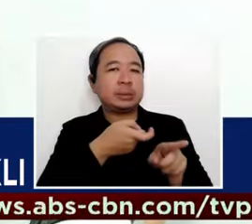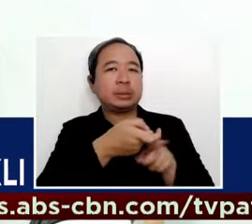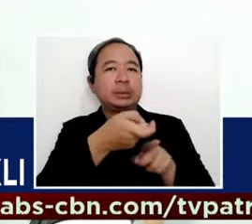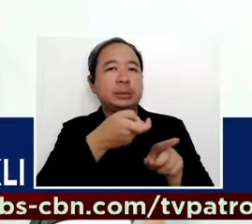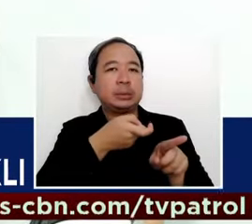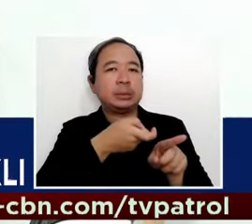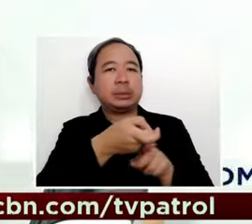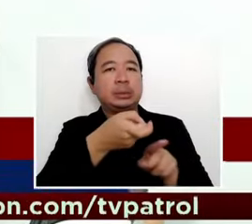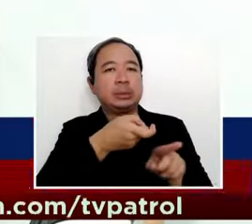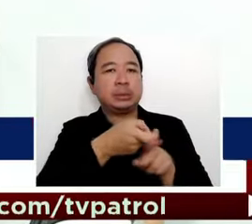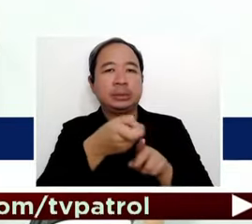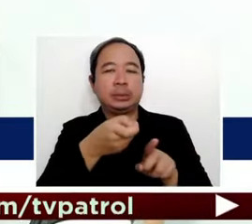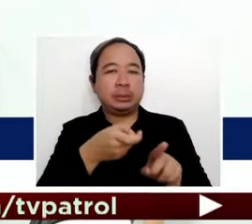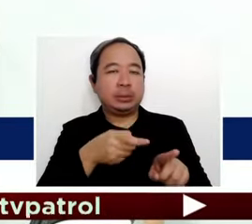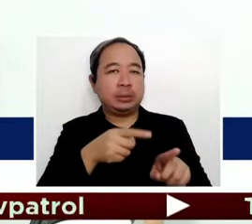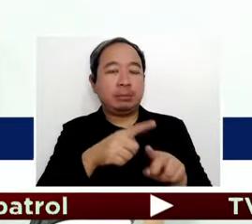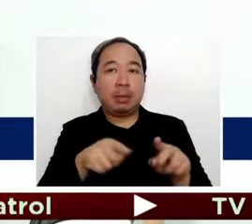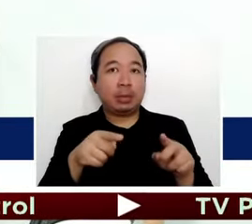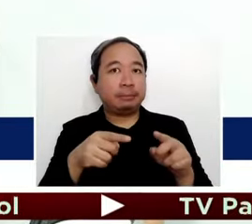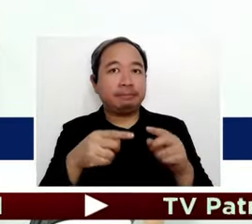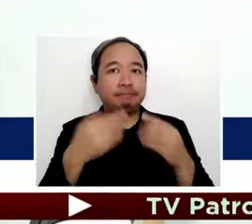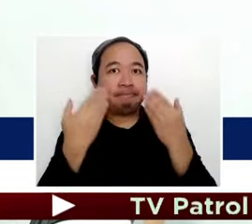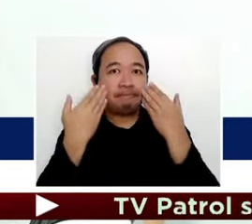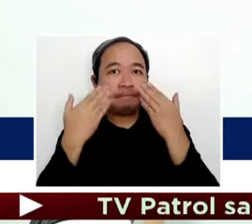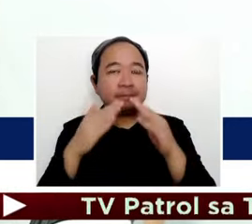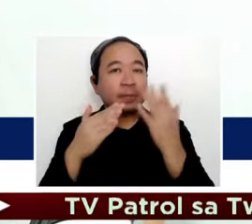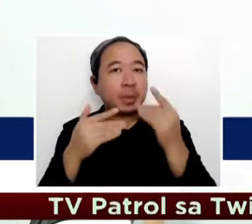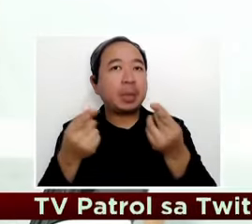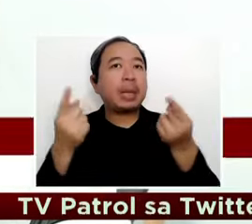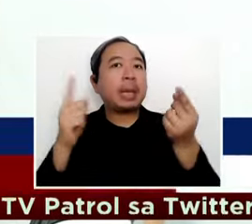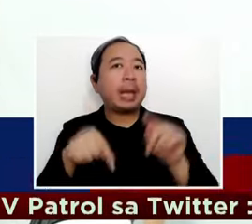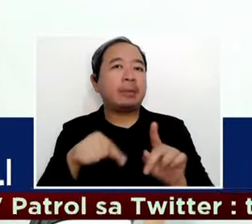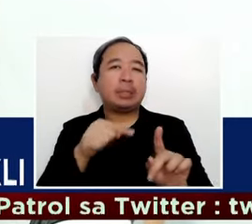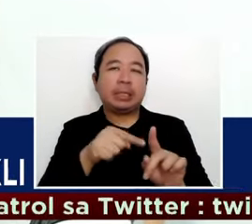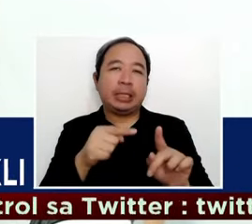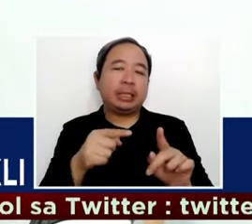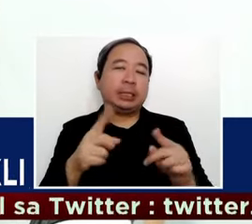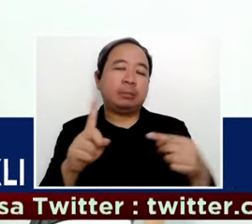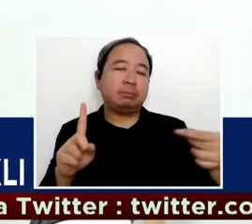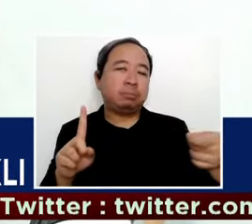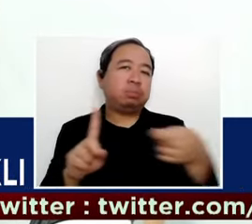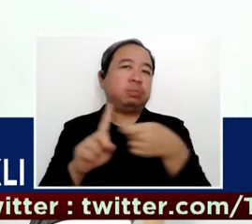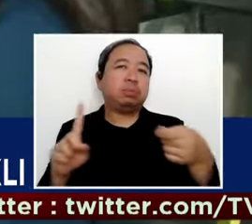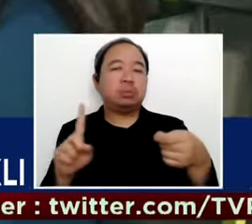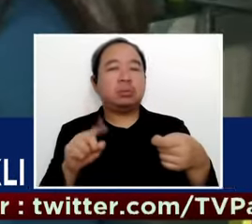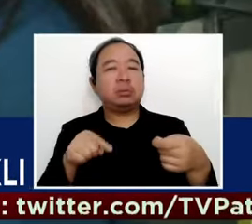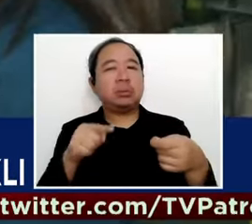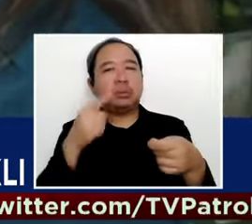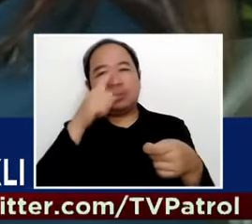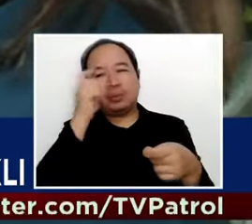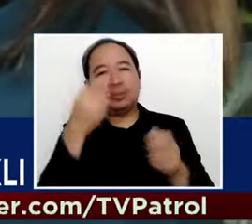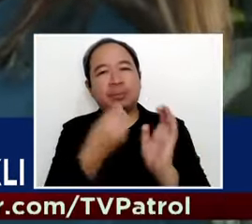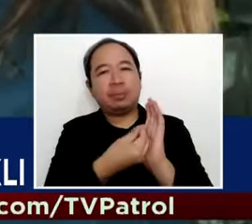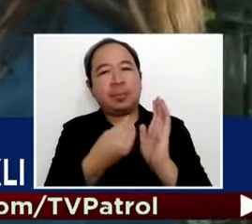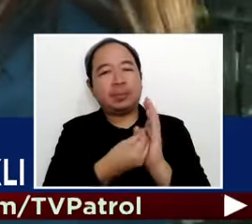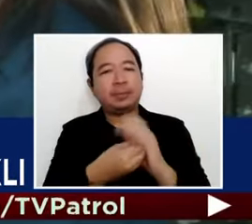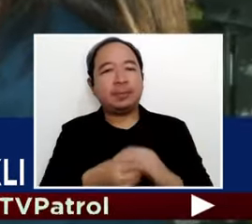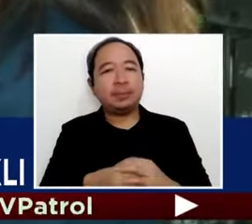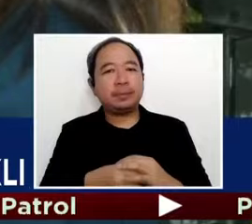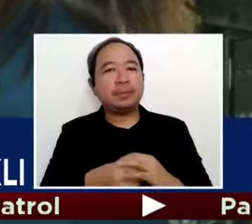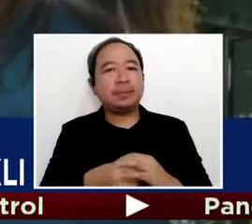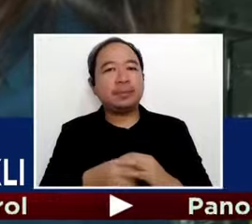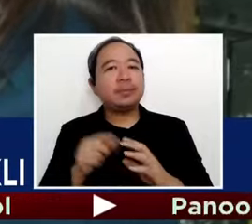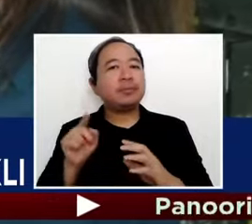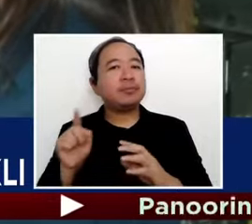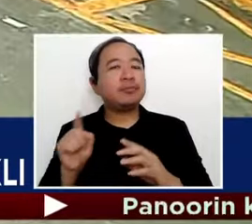natin alam kung bakit humantong sa ganung pangyayari yung kanilang pagtatalo sa sukli lamang. Ayon sa pahayag na kaanak